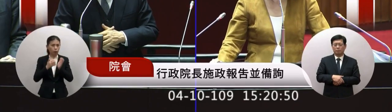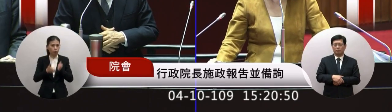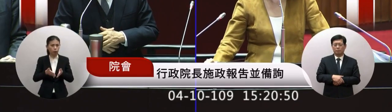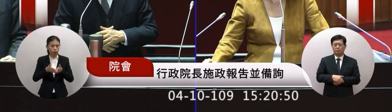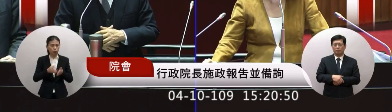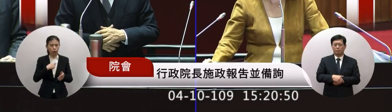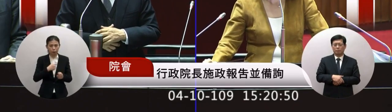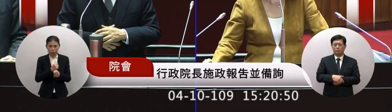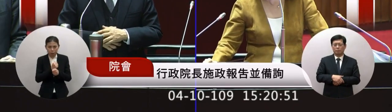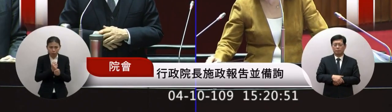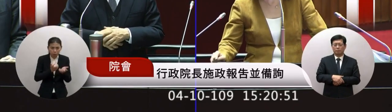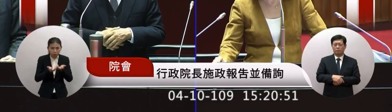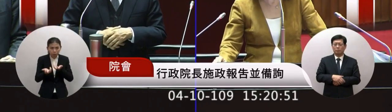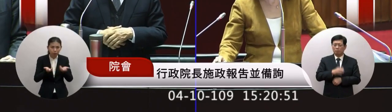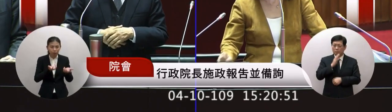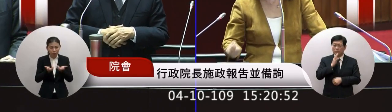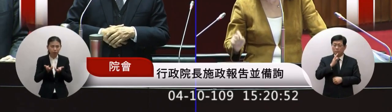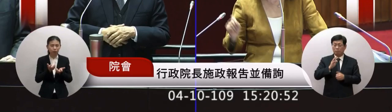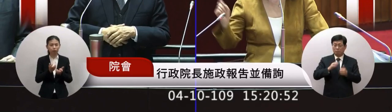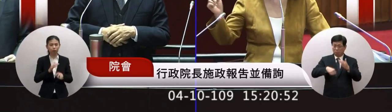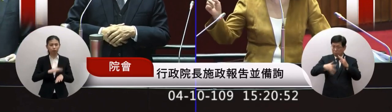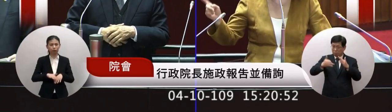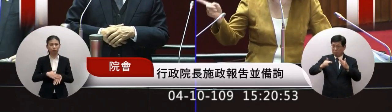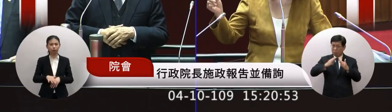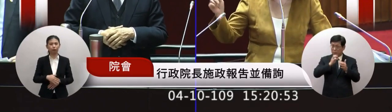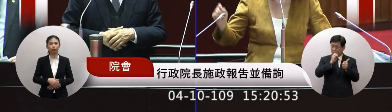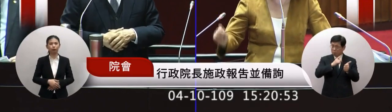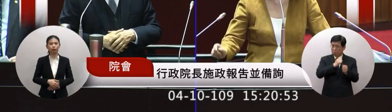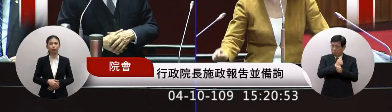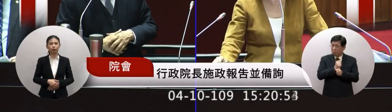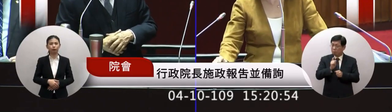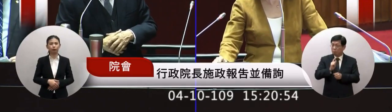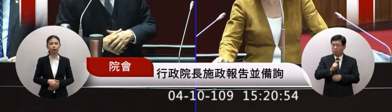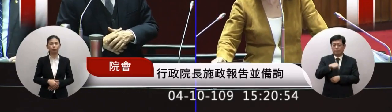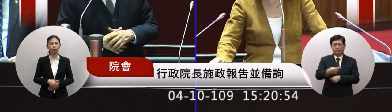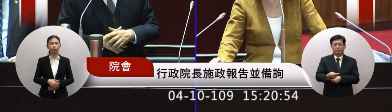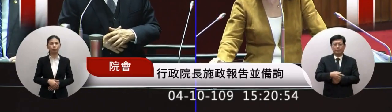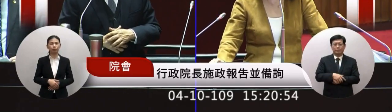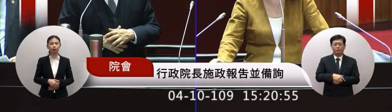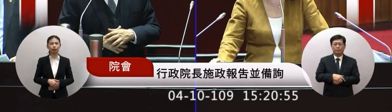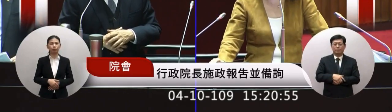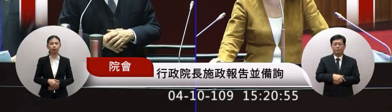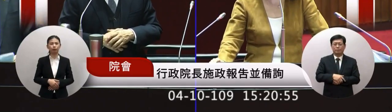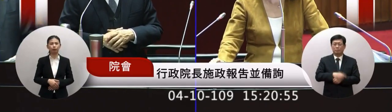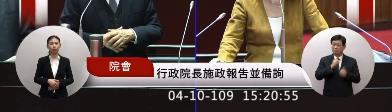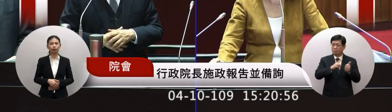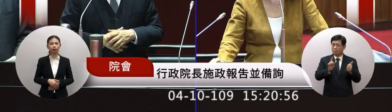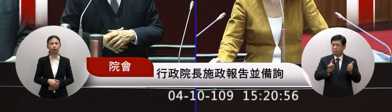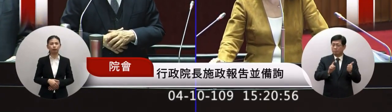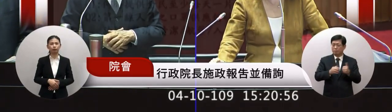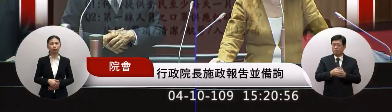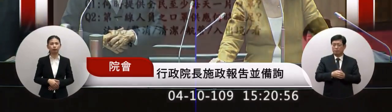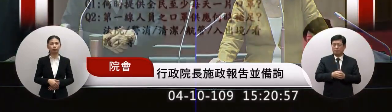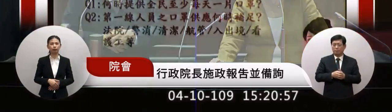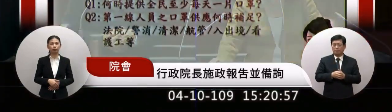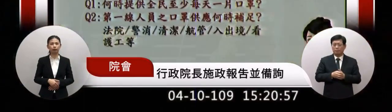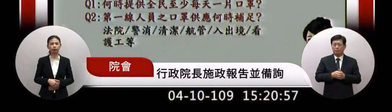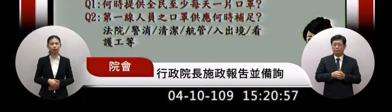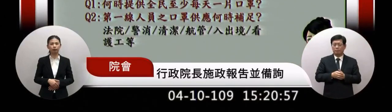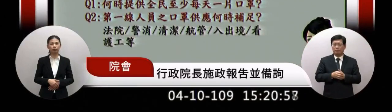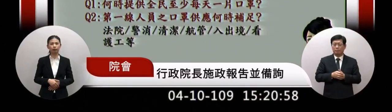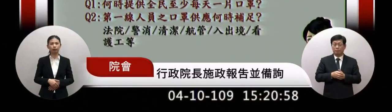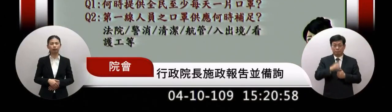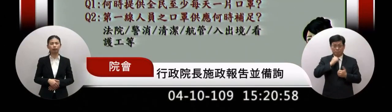慎的使用。 是院长，但是我要提醒的，就下一页好吗？我要提醒的是说啊，那